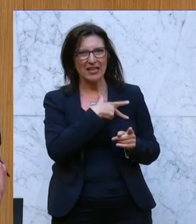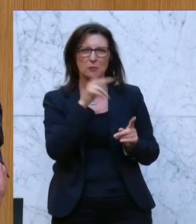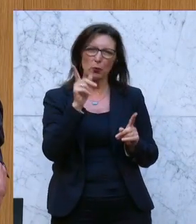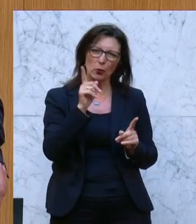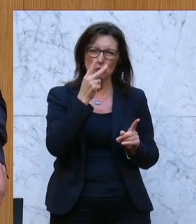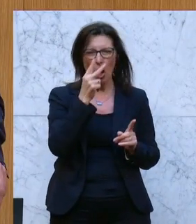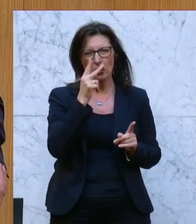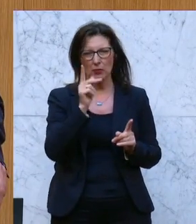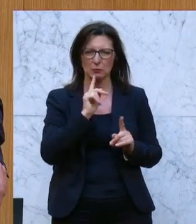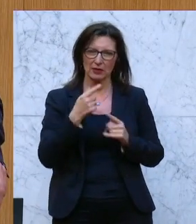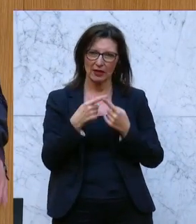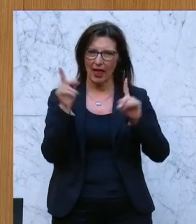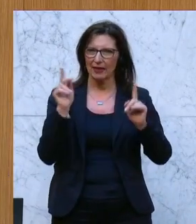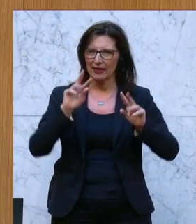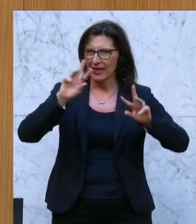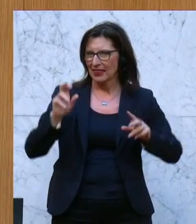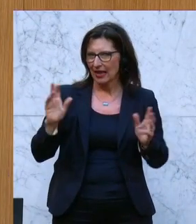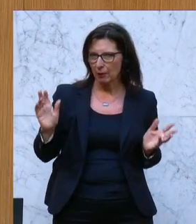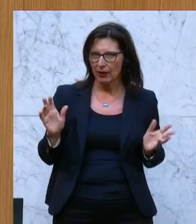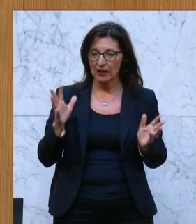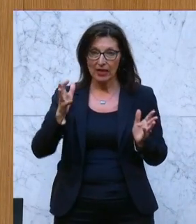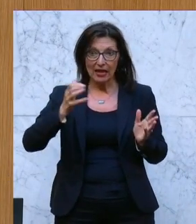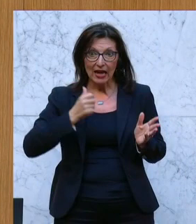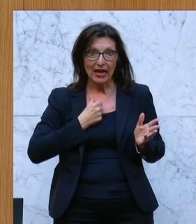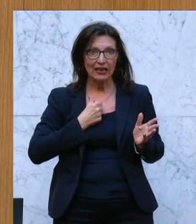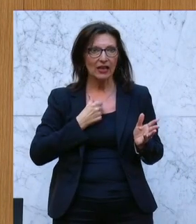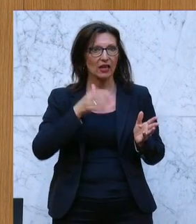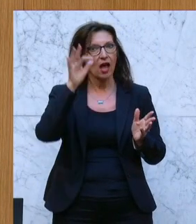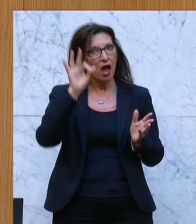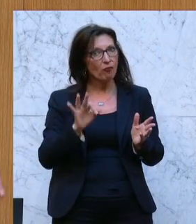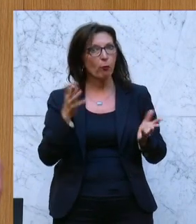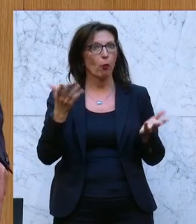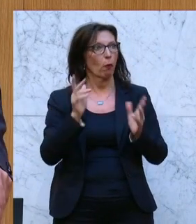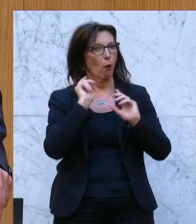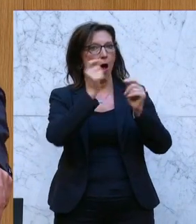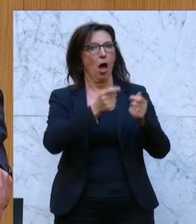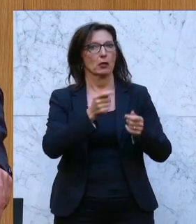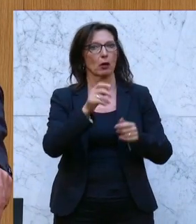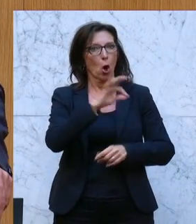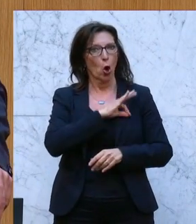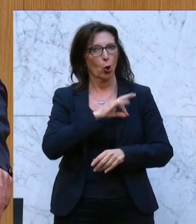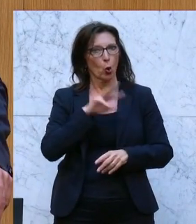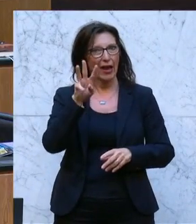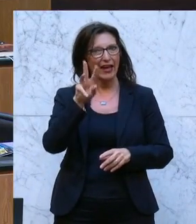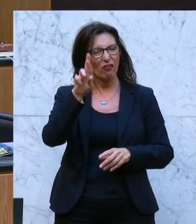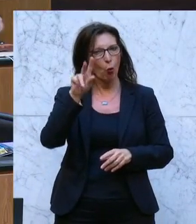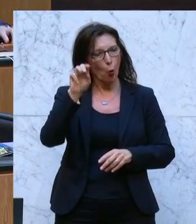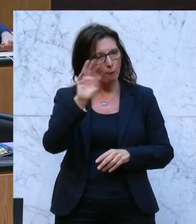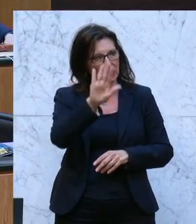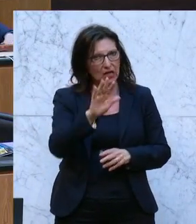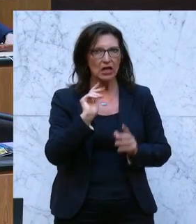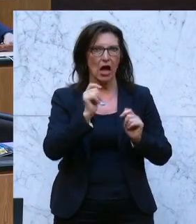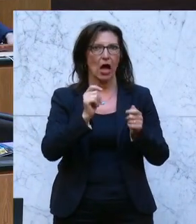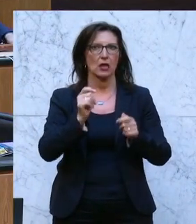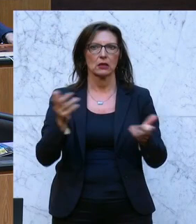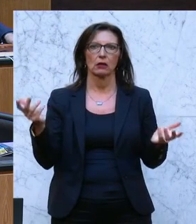zu sein scheint, diese Thematik, dass man endlich den freiheitlichen Anträgen, den Antrag, den der Kollege Wurm eingebracht hat, nämlich auch das,